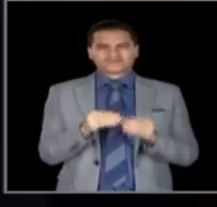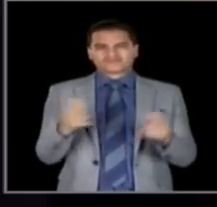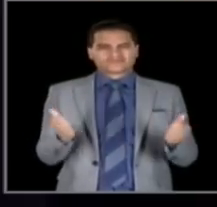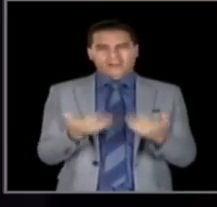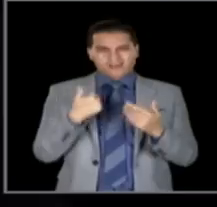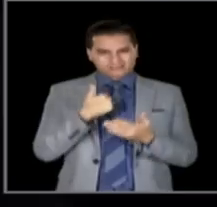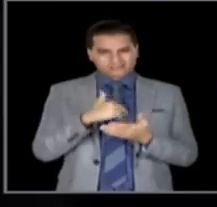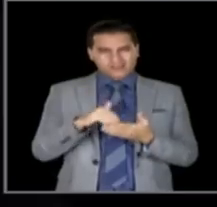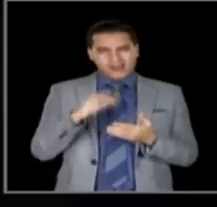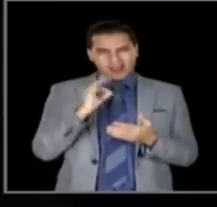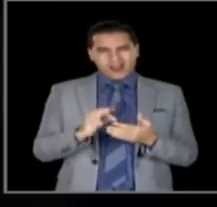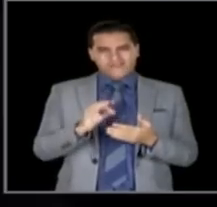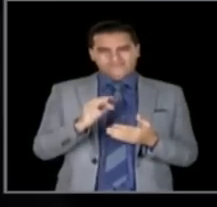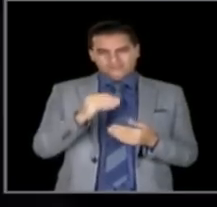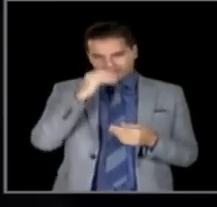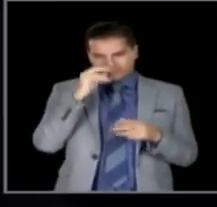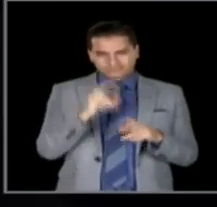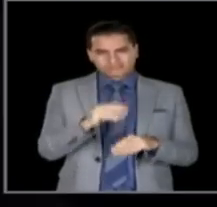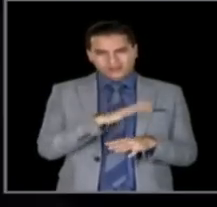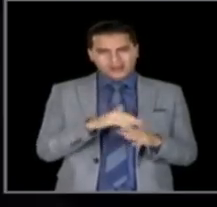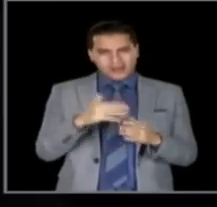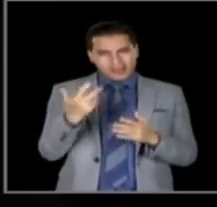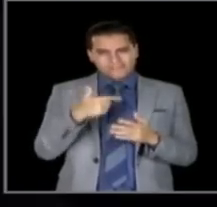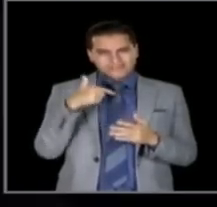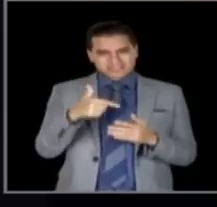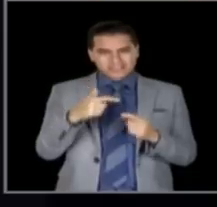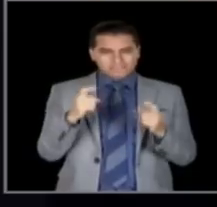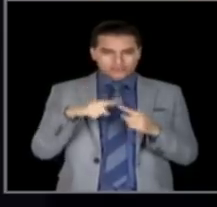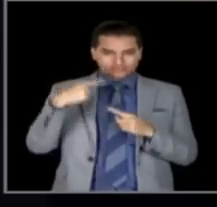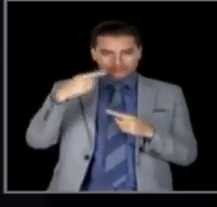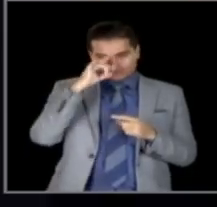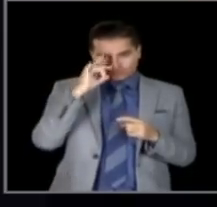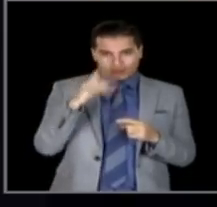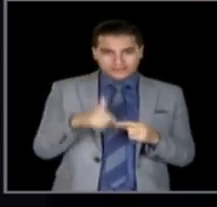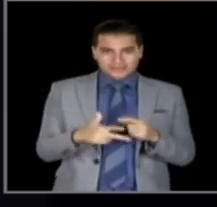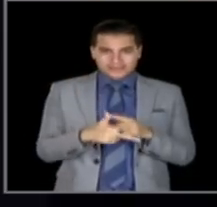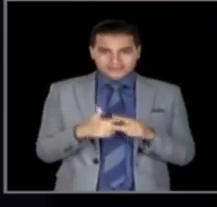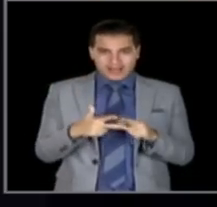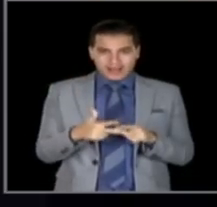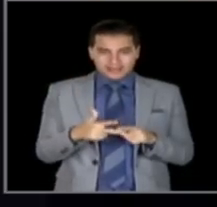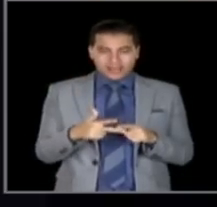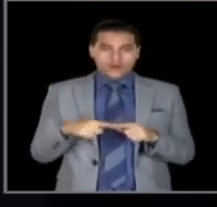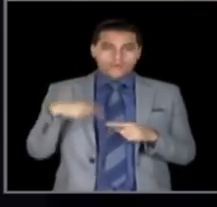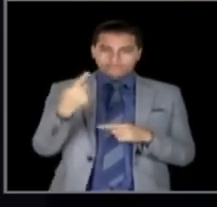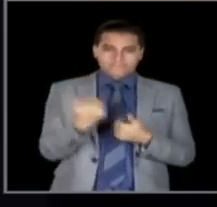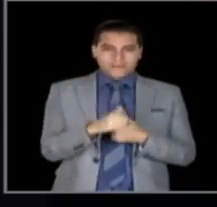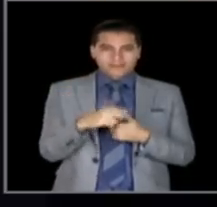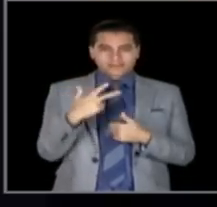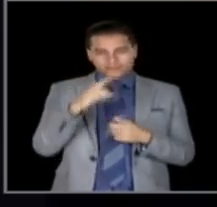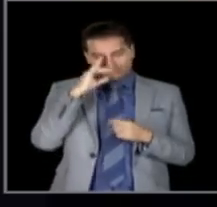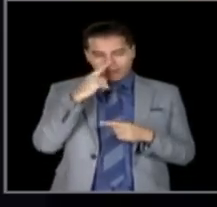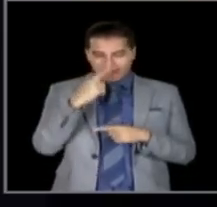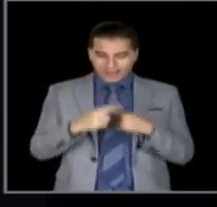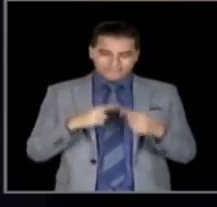احنا اخدين عهد على بعضنا ان احنا جايين نلعب ست ماتشات ان شاء الله. النهارده الماتش الثالث، فاضل لنا ثلاثه، هنوصل مع بعض لحد ما نلعب